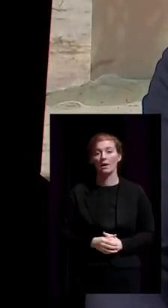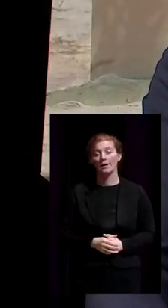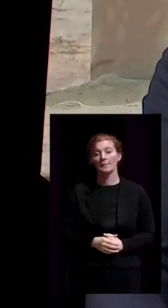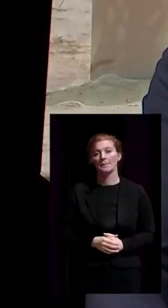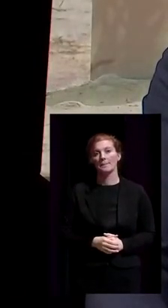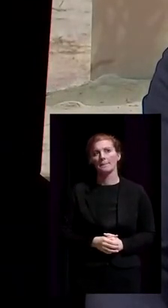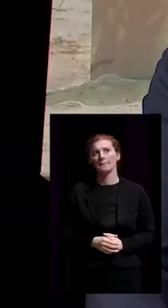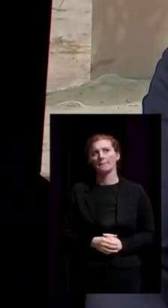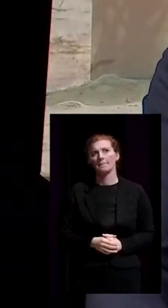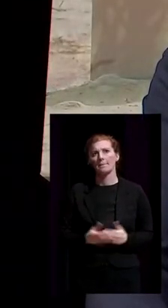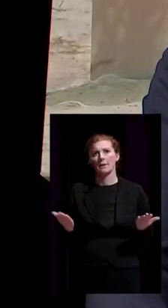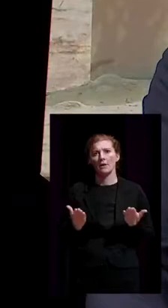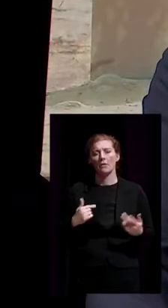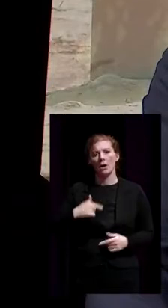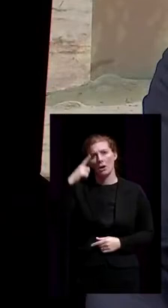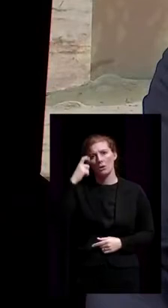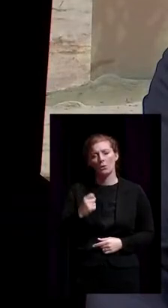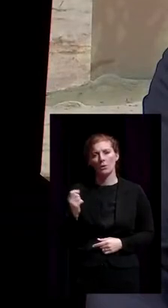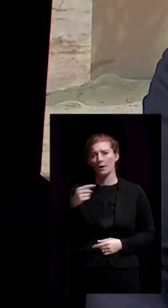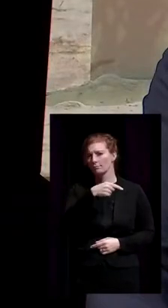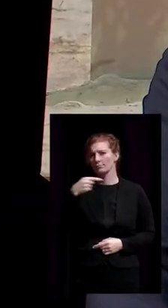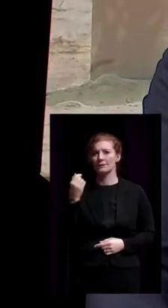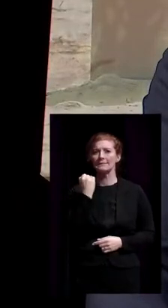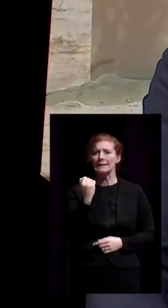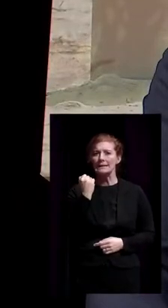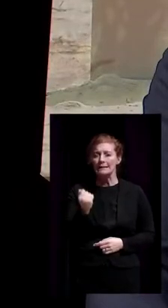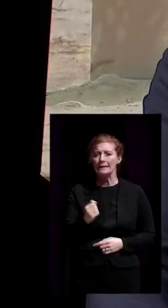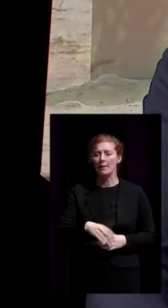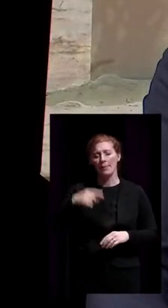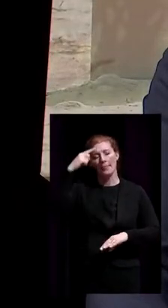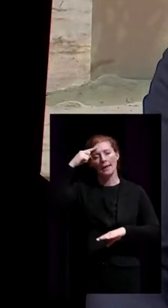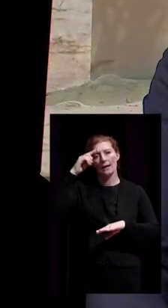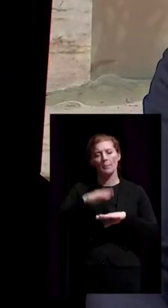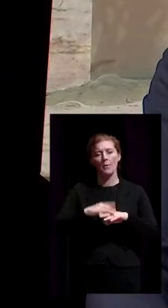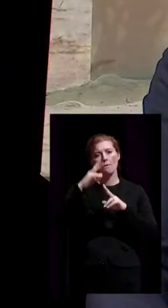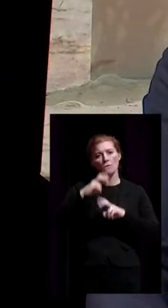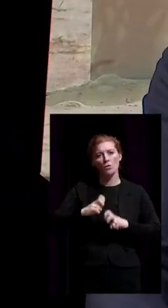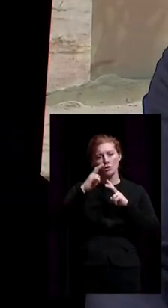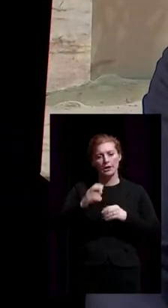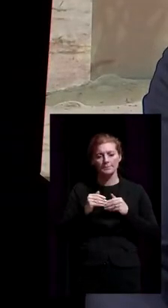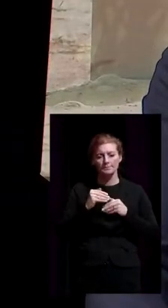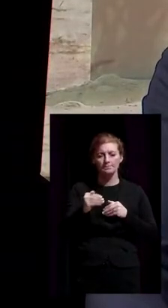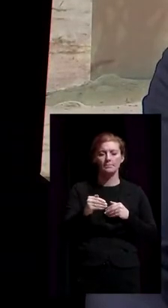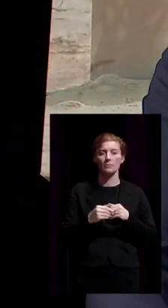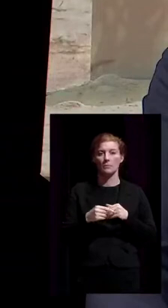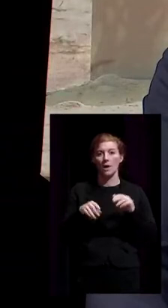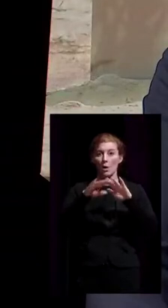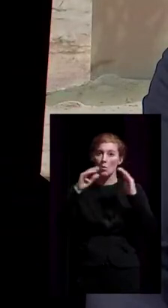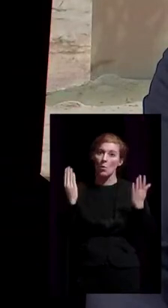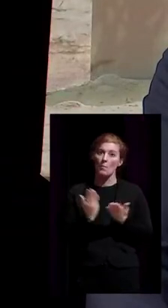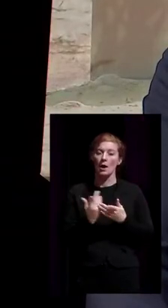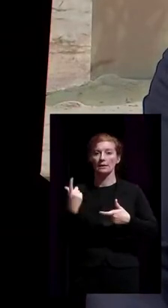Det som jag tror är det allra viktigaste när man tänker forskning framöver nu i mer global kontext,